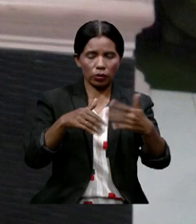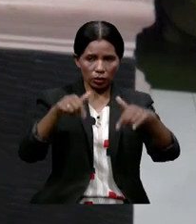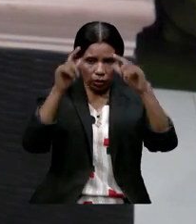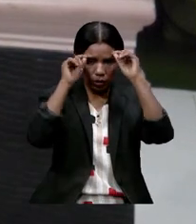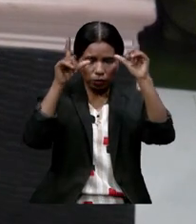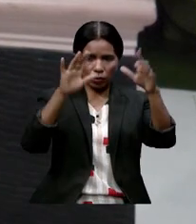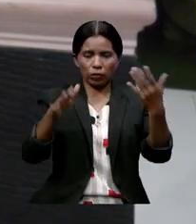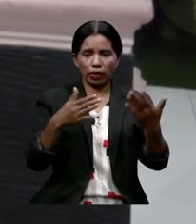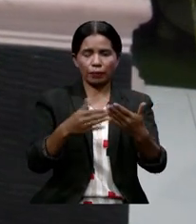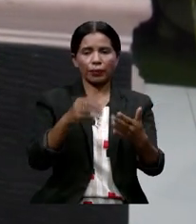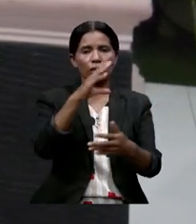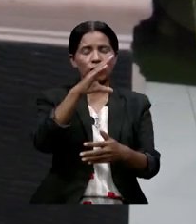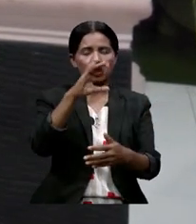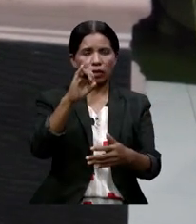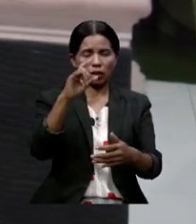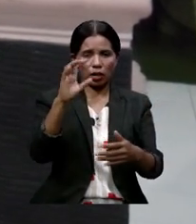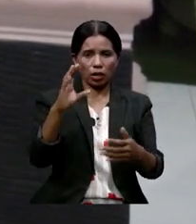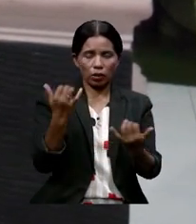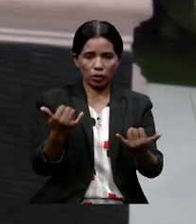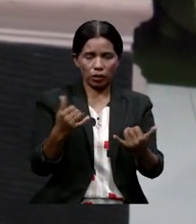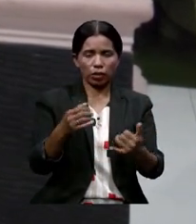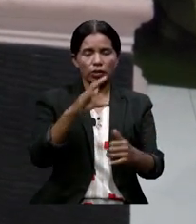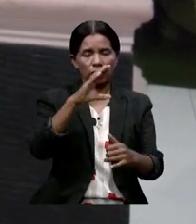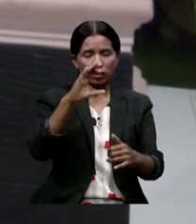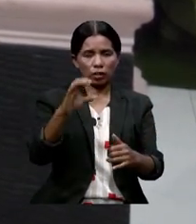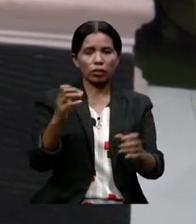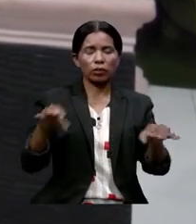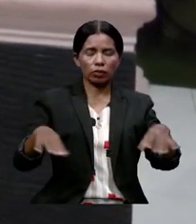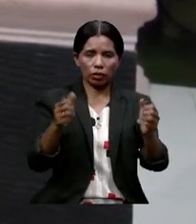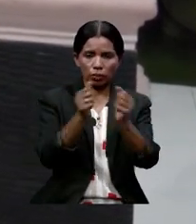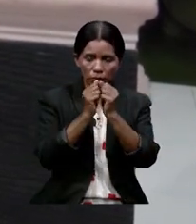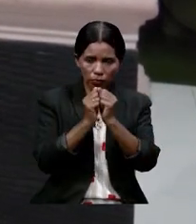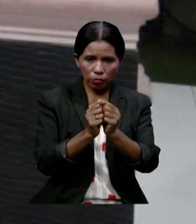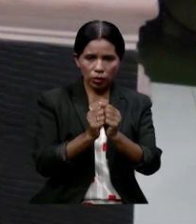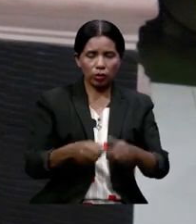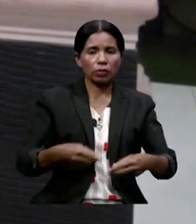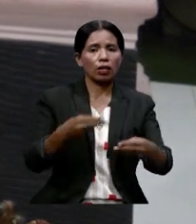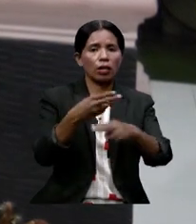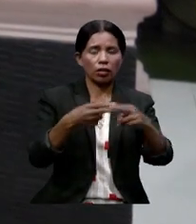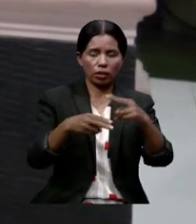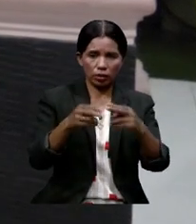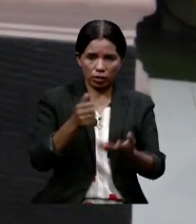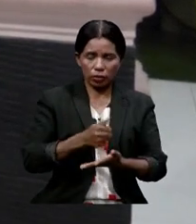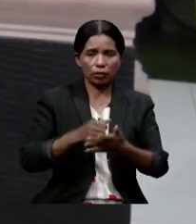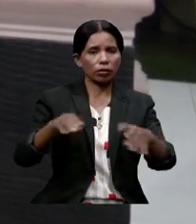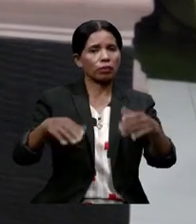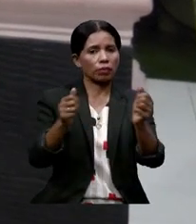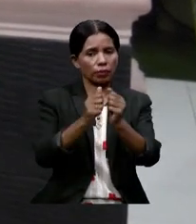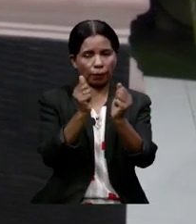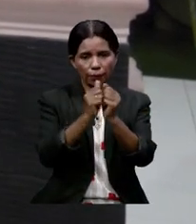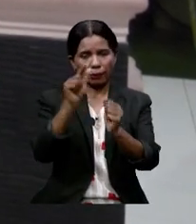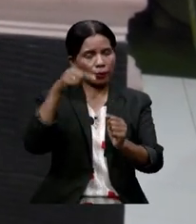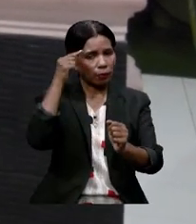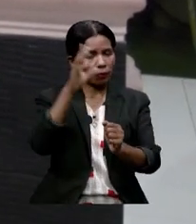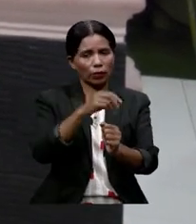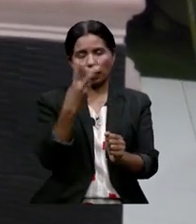kata, sesida gora, karak sesida, solidus, sesida metin, rona malu, folima bo malu, servisa moto governo,